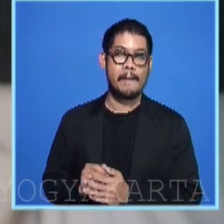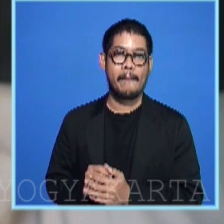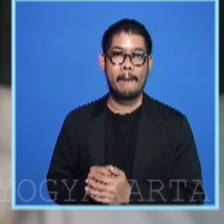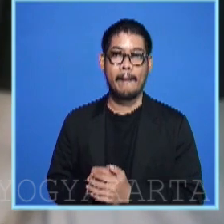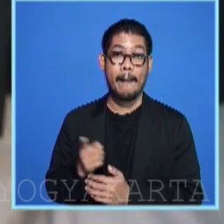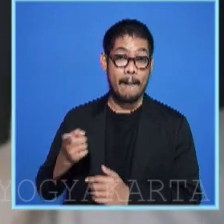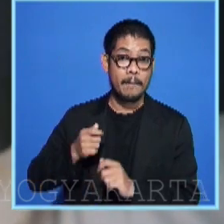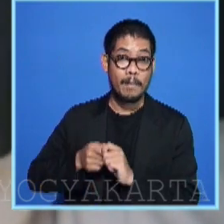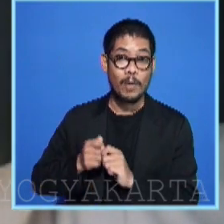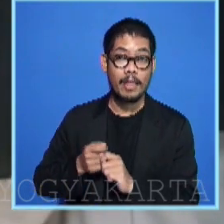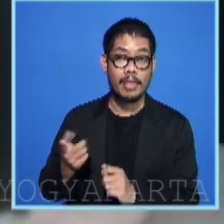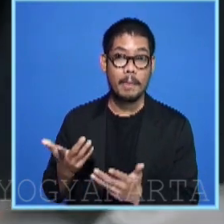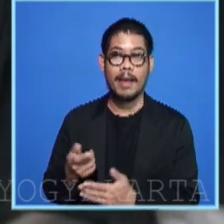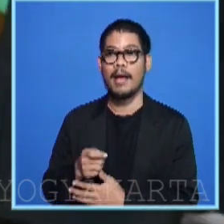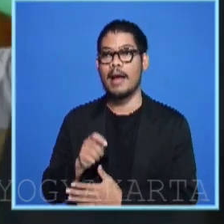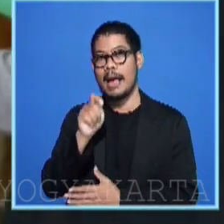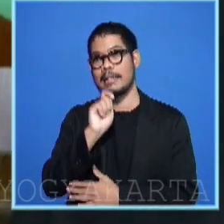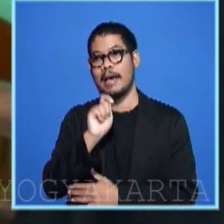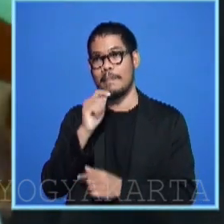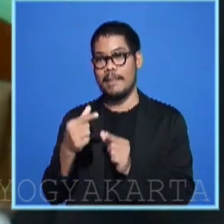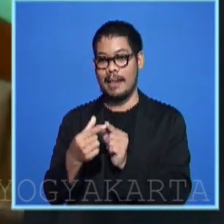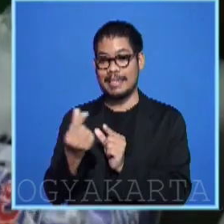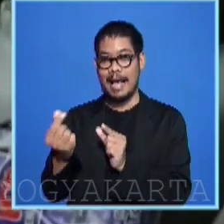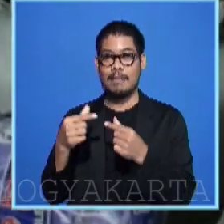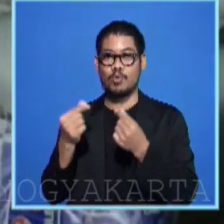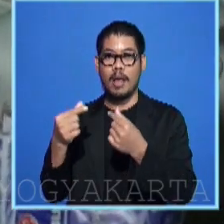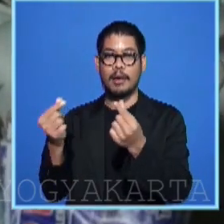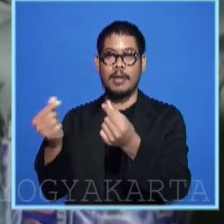cara membuat es krim dari lidah buaya yang diharapkan dapat membantu pendapatan keluarga.